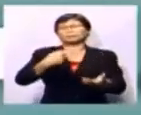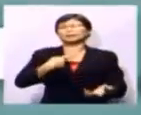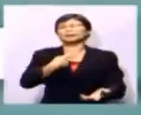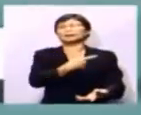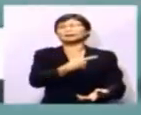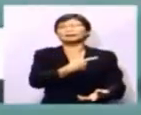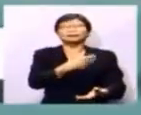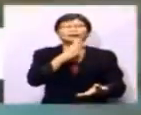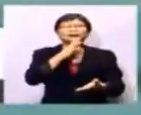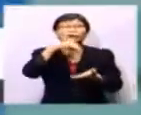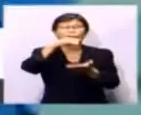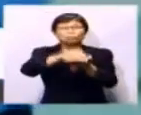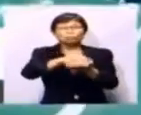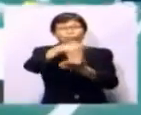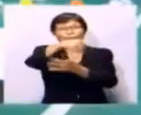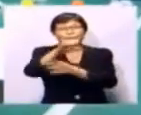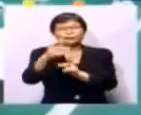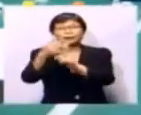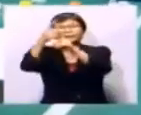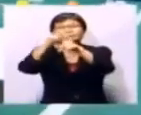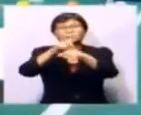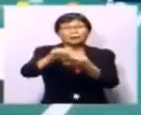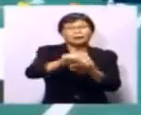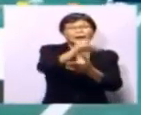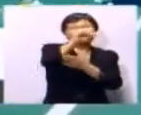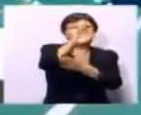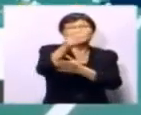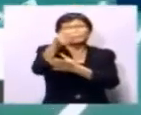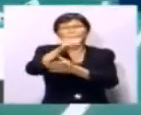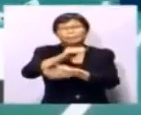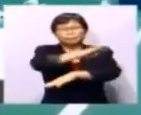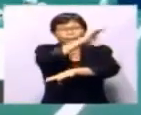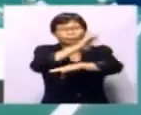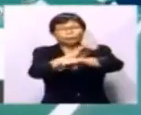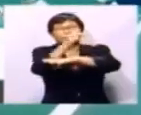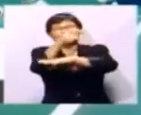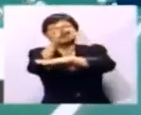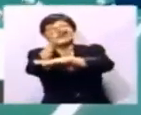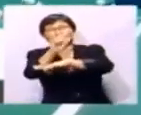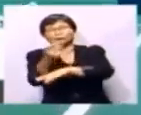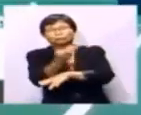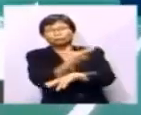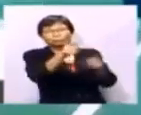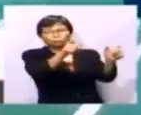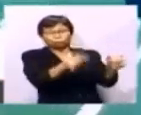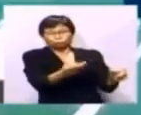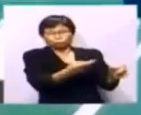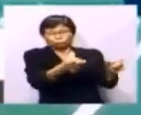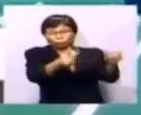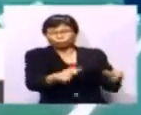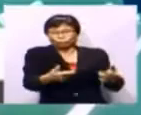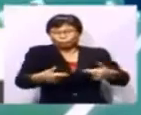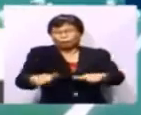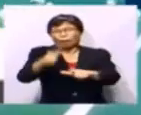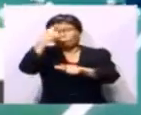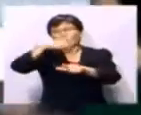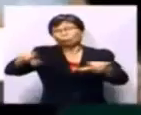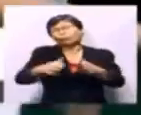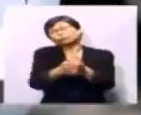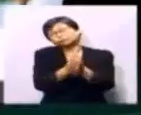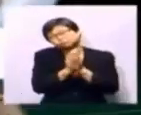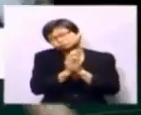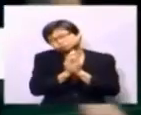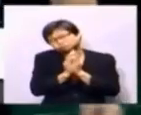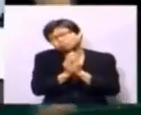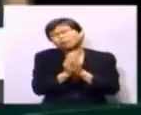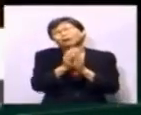berkata demikian dalam sidang media khas di Akademi BAM Bukit Kiara. Kedua-dua pemain tersebut dibenarkan untuk membuat rayuan